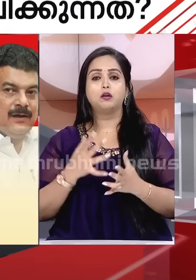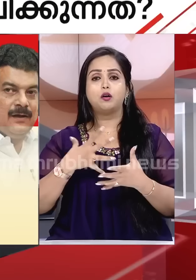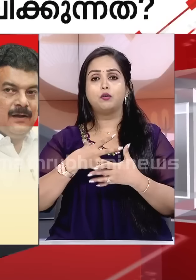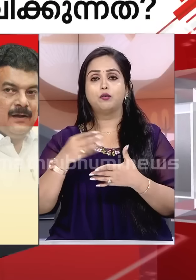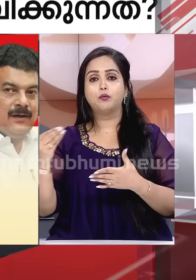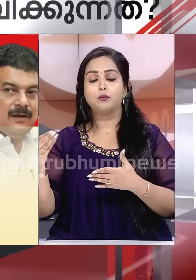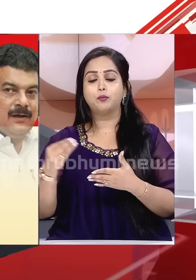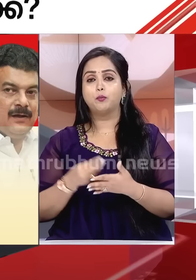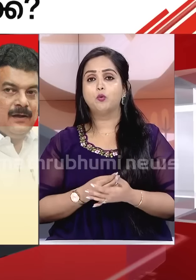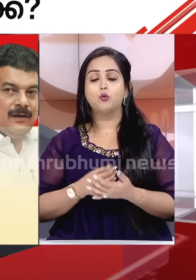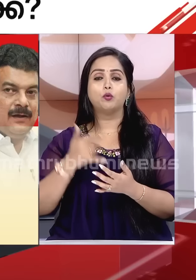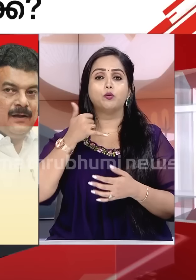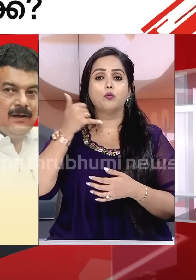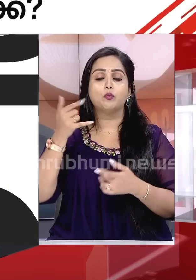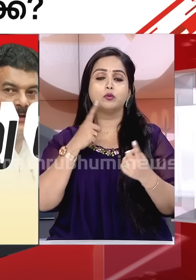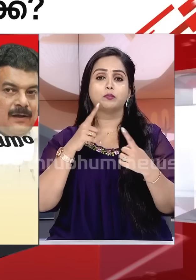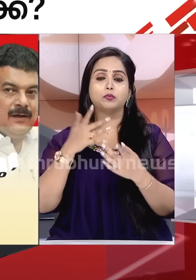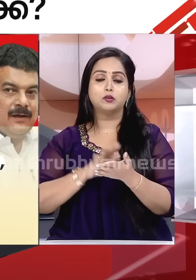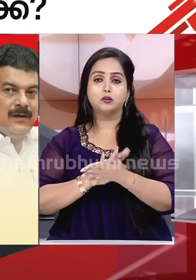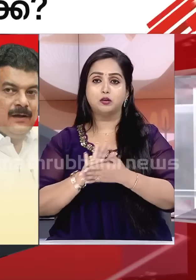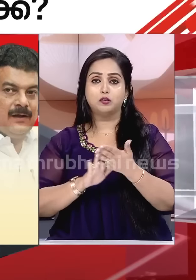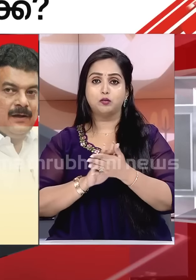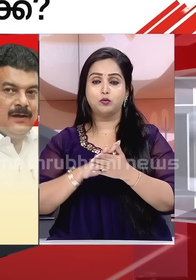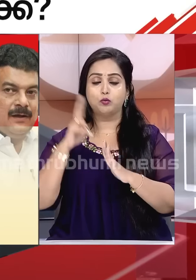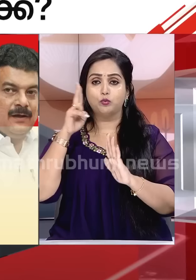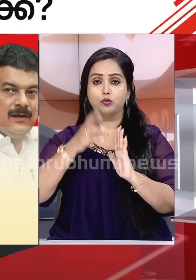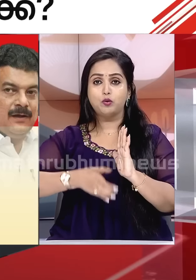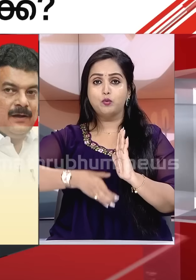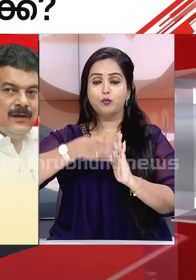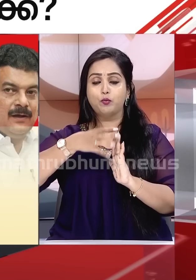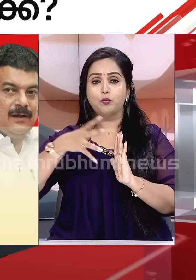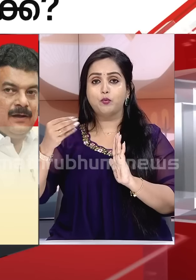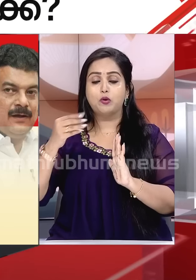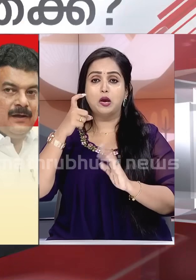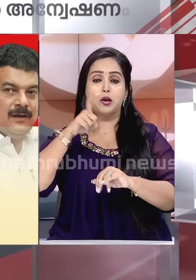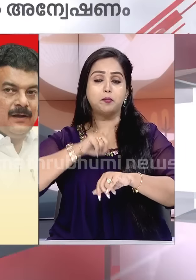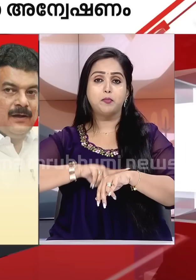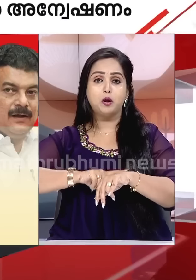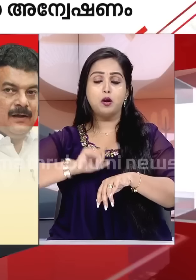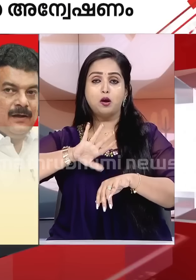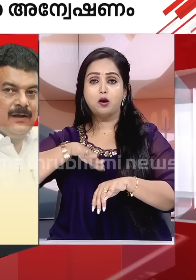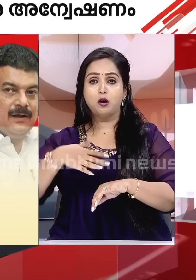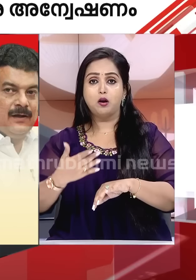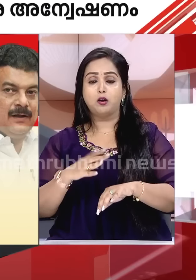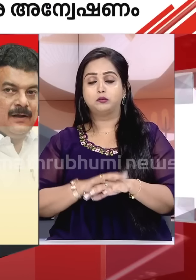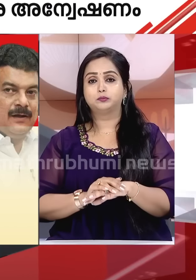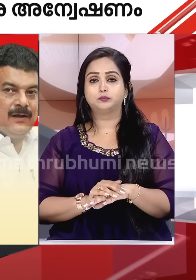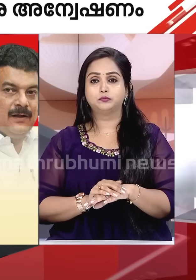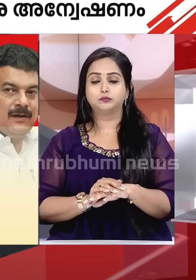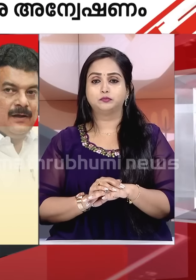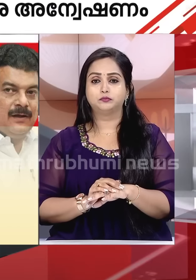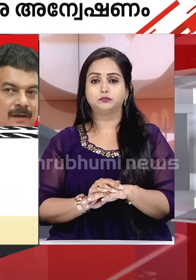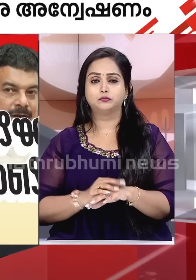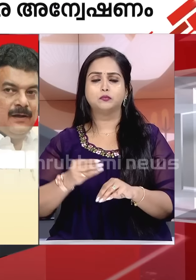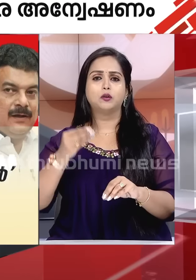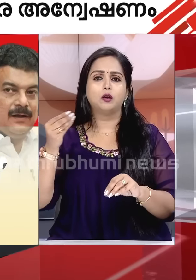പിന്നെ സംസാരിച്ചിട്ടില്ല. പിന്നെ ഉച്ചയ്ക്കാണ് ഫ്ലാറ്റിൽ നിന്ന് ഇറങ്ങിയത്. ആ വൈകിട്ട് 7 മണിക്ക് ശേഷം അവിടെ ബേബി മെമ്മോറിയലിൻ്റെ അടുത്ത്